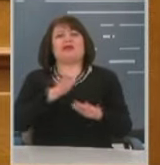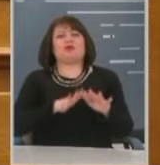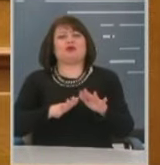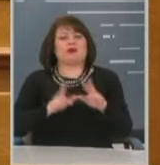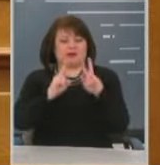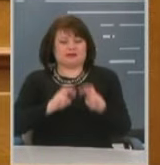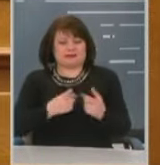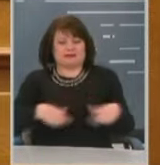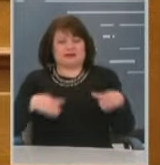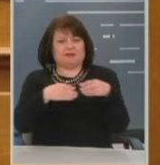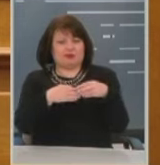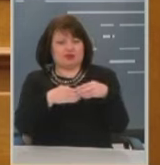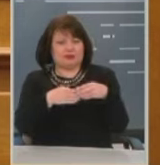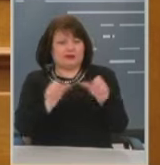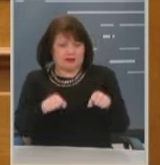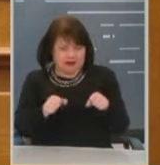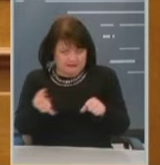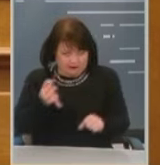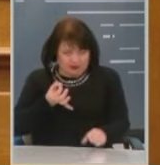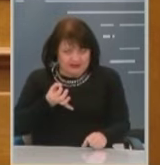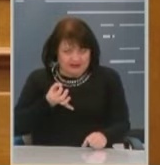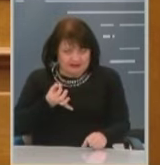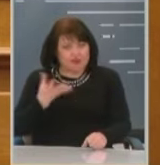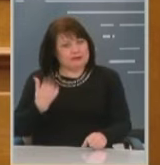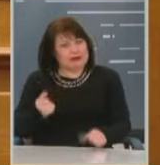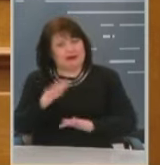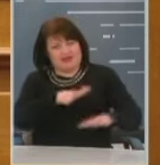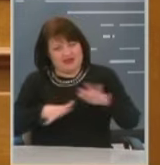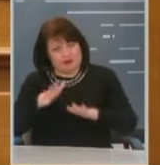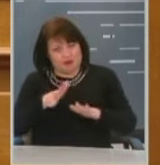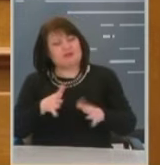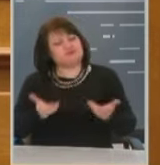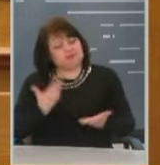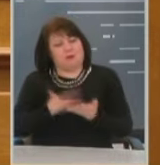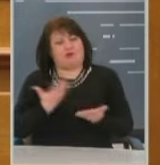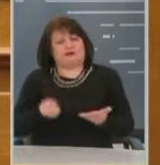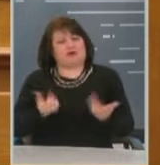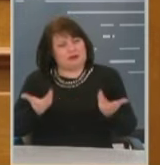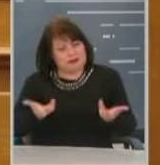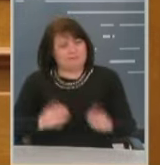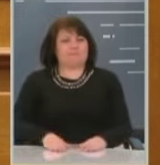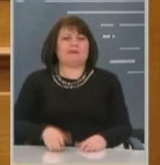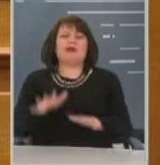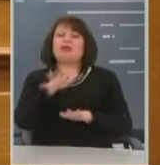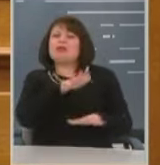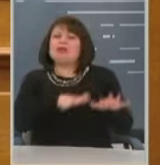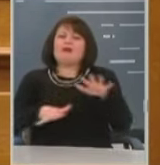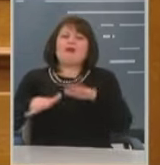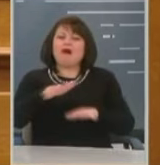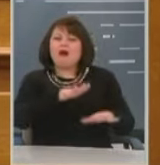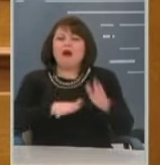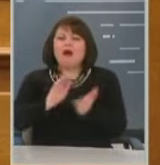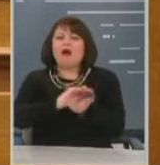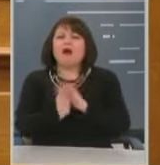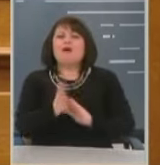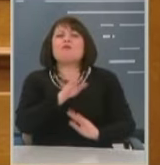Επιτροπή. Απεδείχθη, συνάδελφοι, αυτό λέτε. Ωραία. Απεδείχθη. Διαπλοκή, λοιπόν. Διαπλοκή